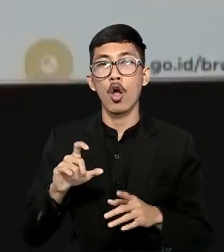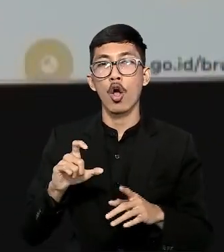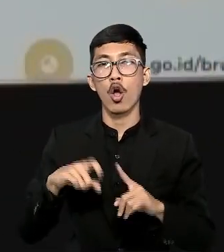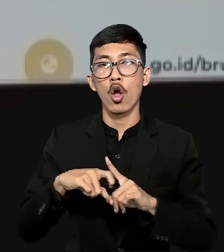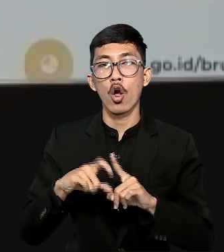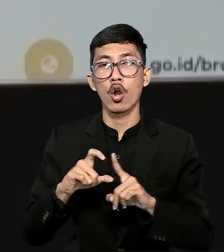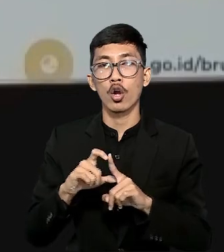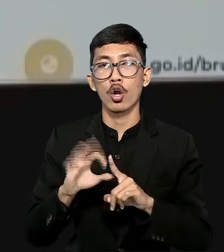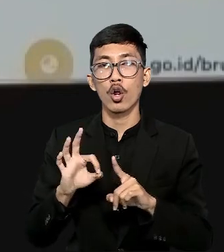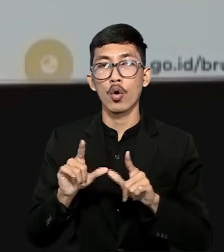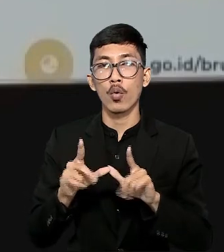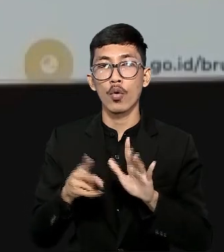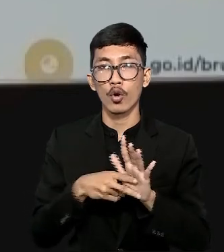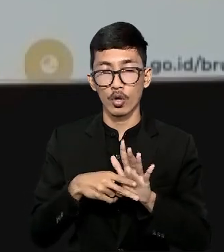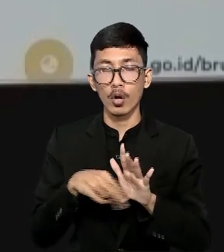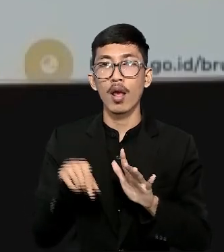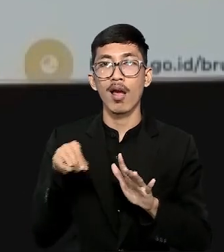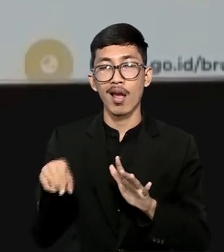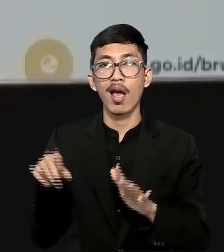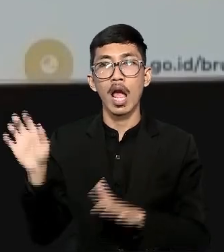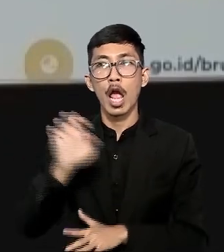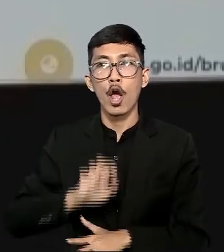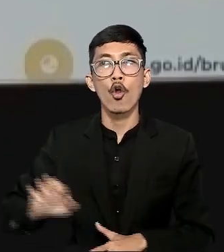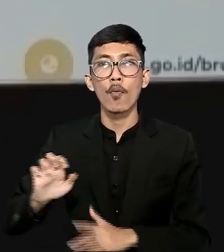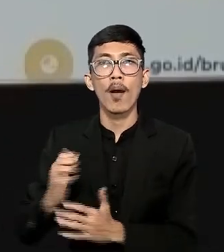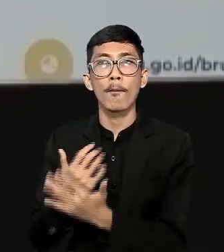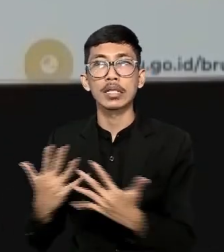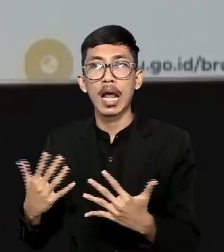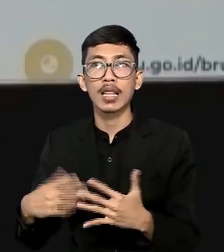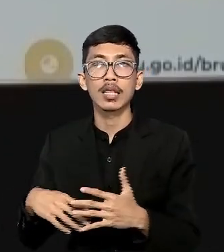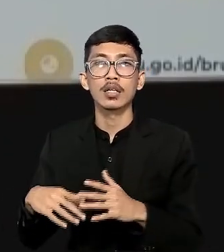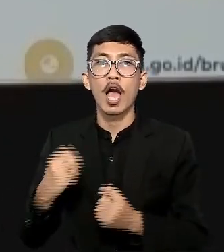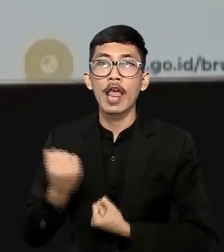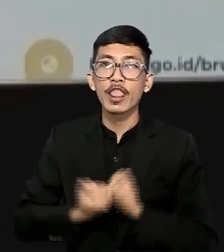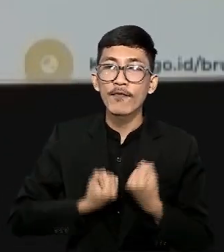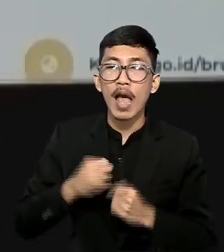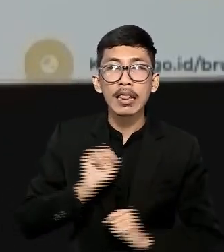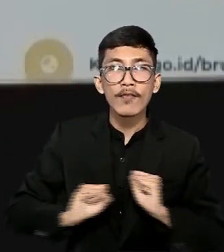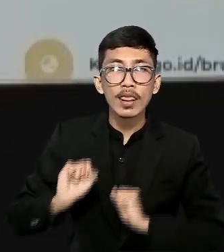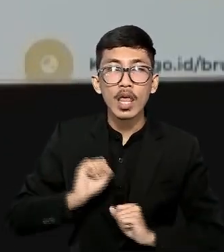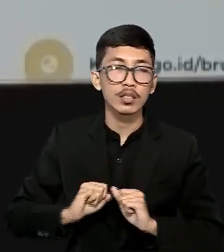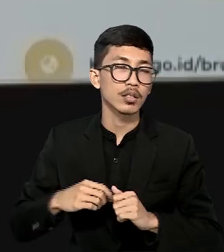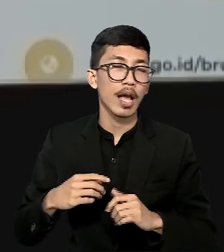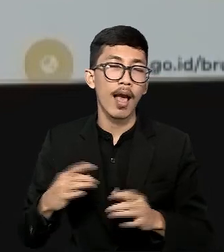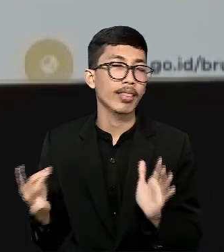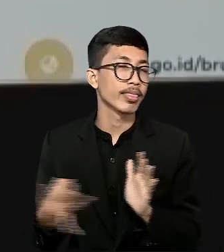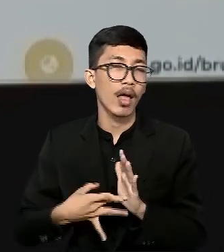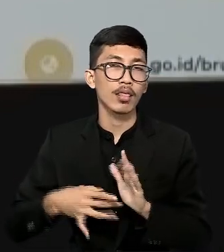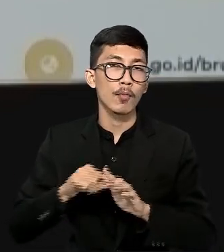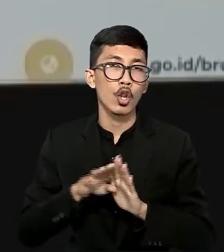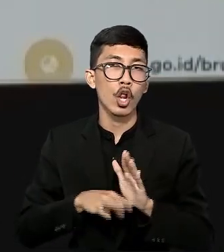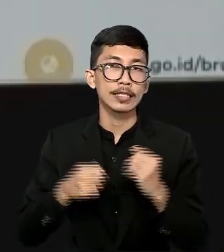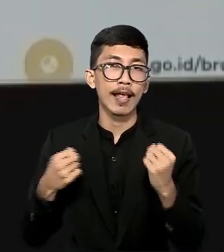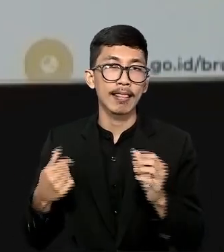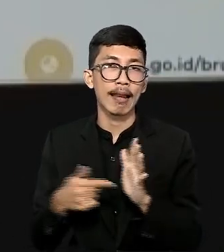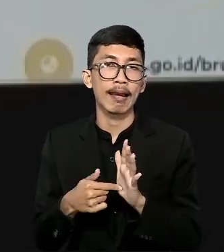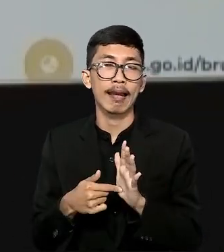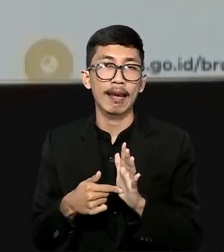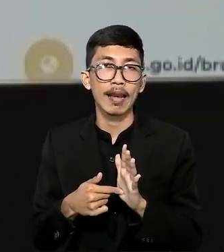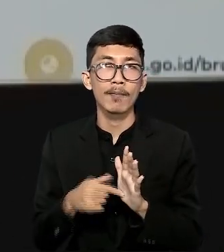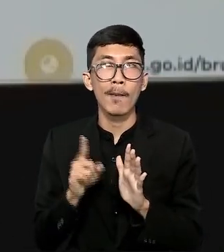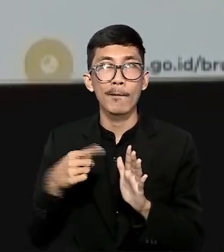nah masyarakat sekarang di Uni Eropa itu semakin diperketat dan semakin diperketat karena mereka akhirnya menyadari